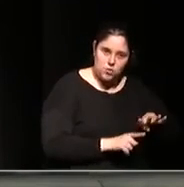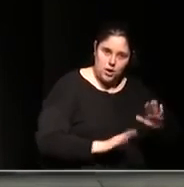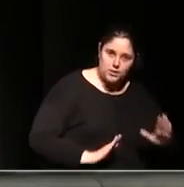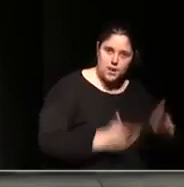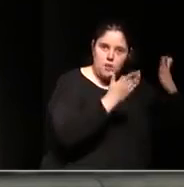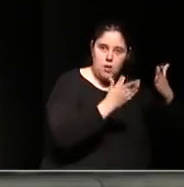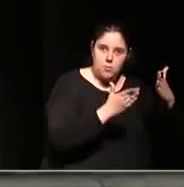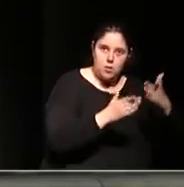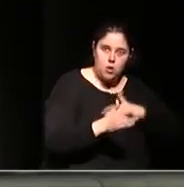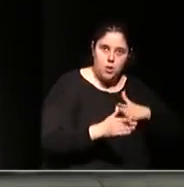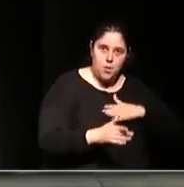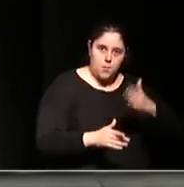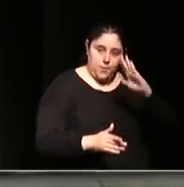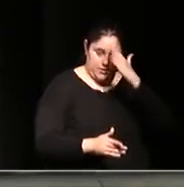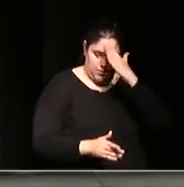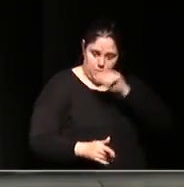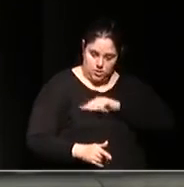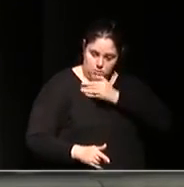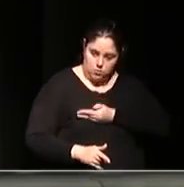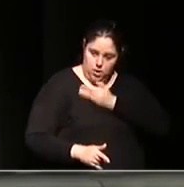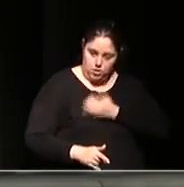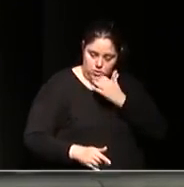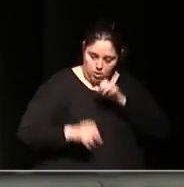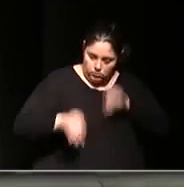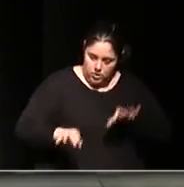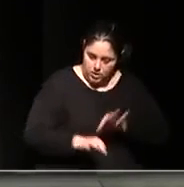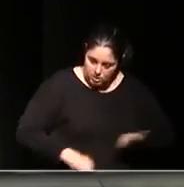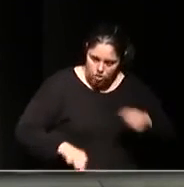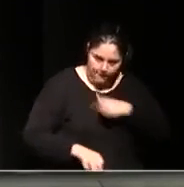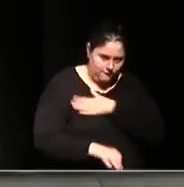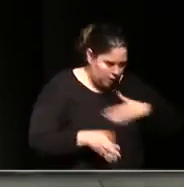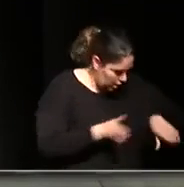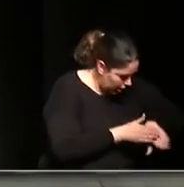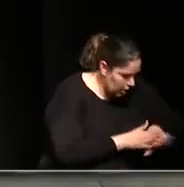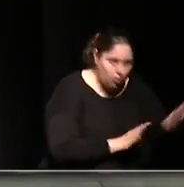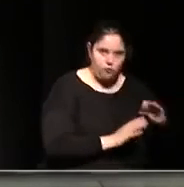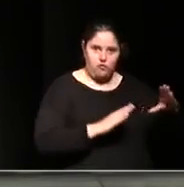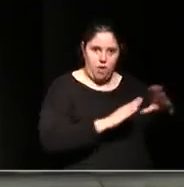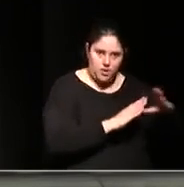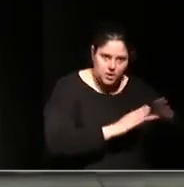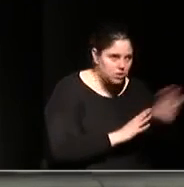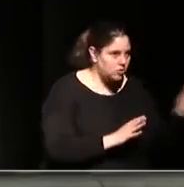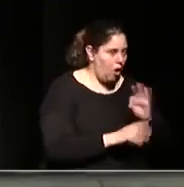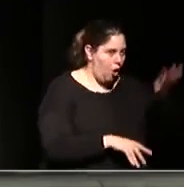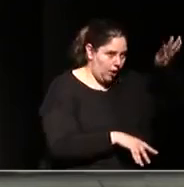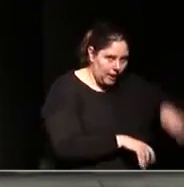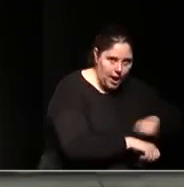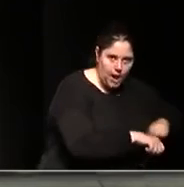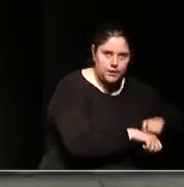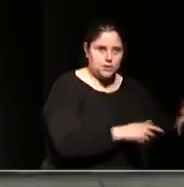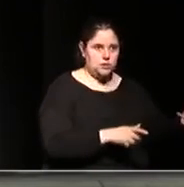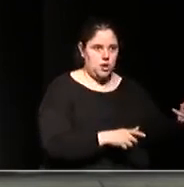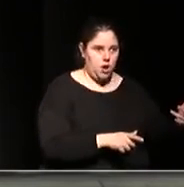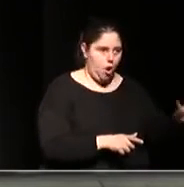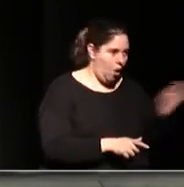els seus principis, que no vol deixar de ser d'esquerres, no vol deixar de ser feminista, no vol deixar de ser catalanista i que